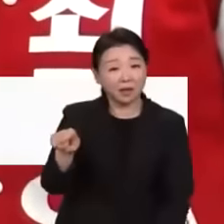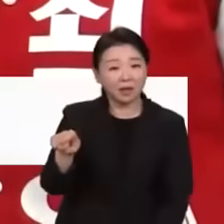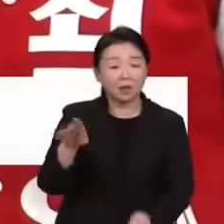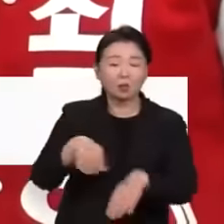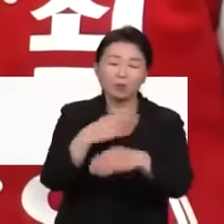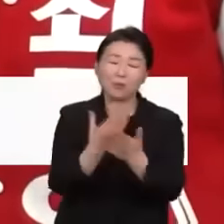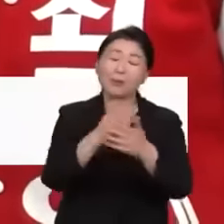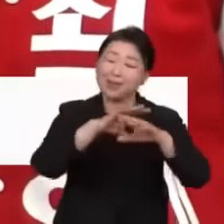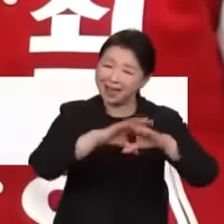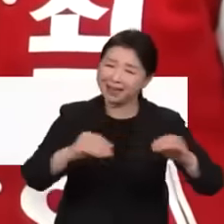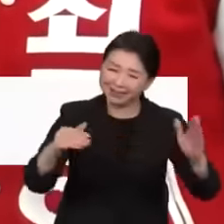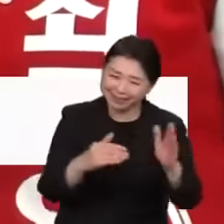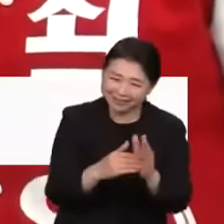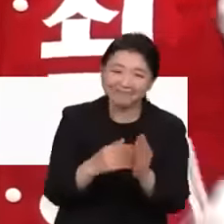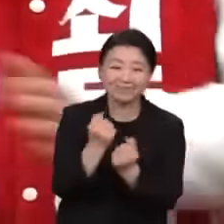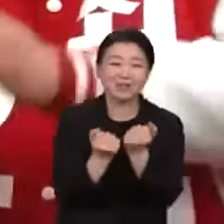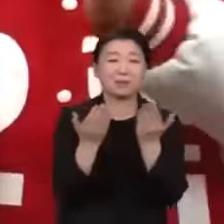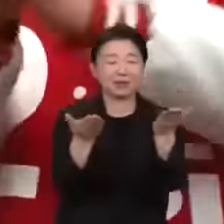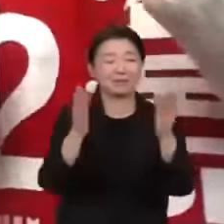다 해결됐다는 말씀을 드립니다.